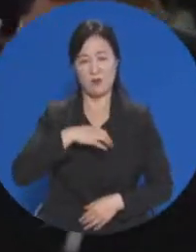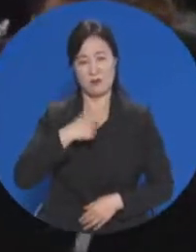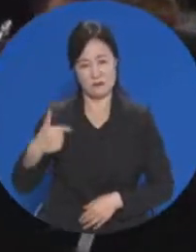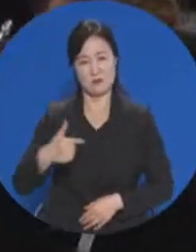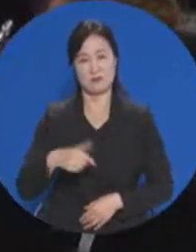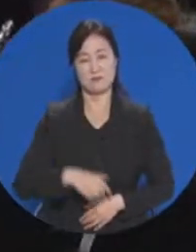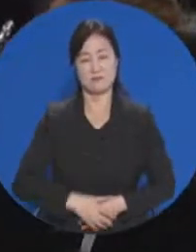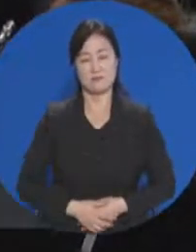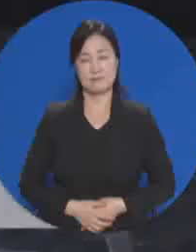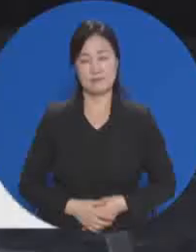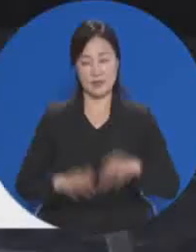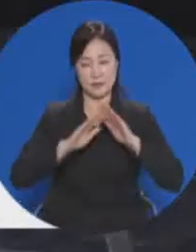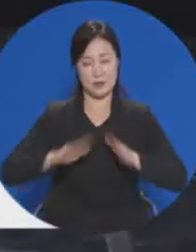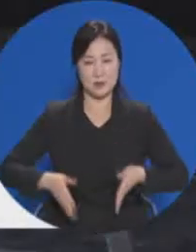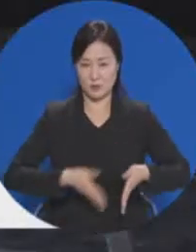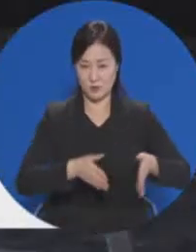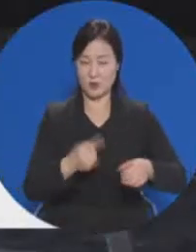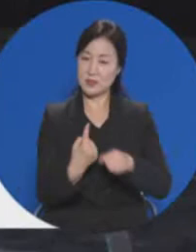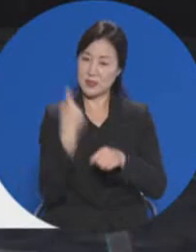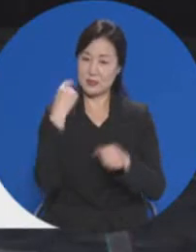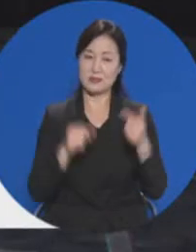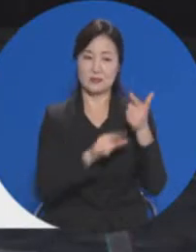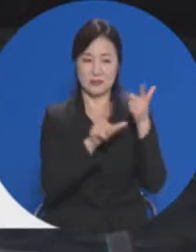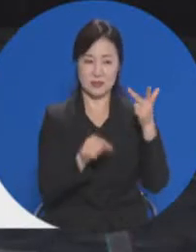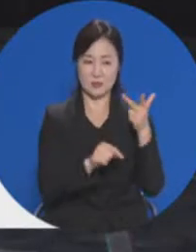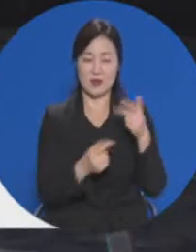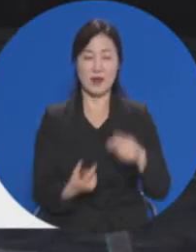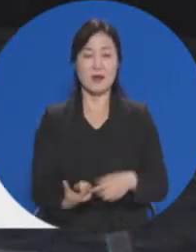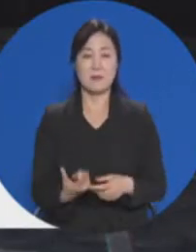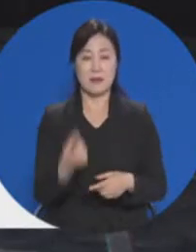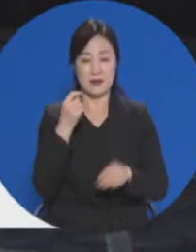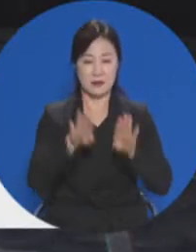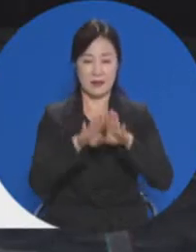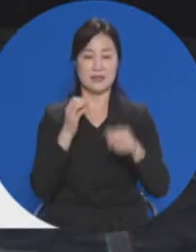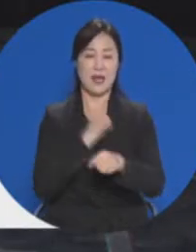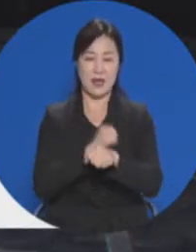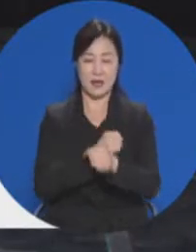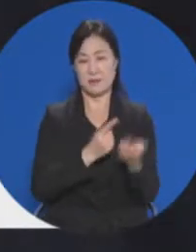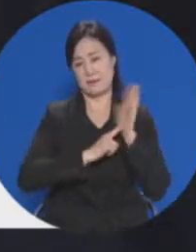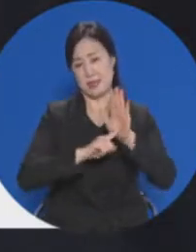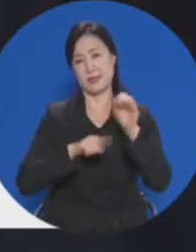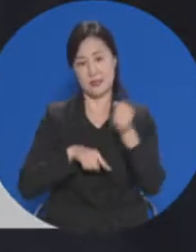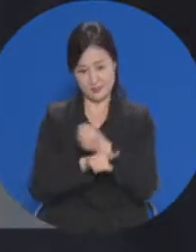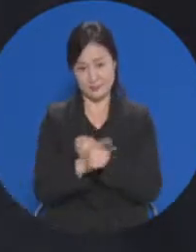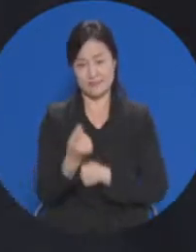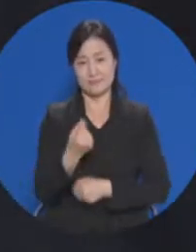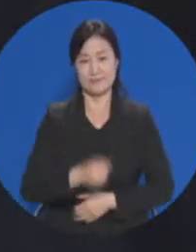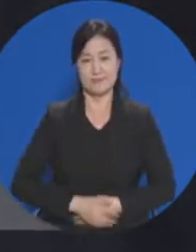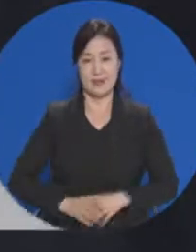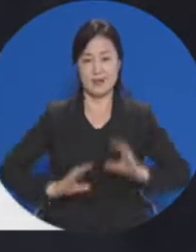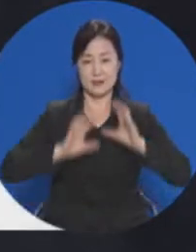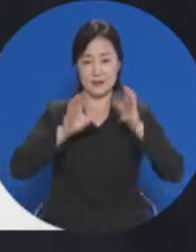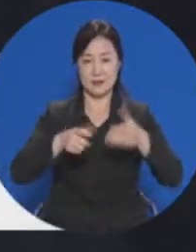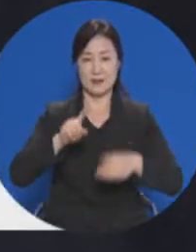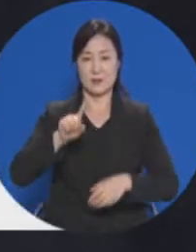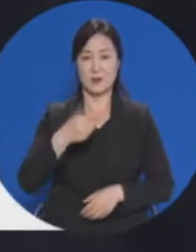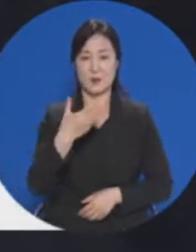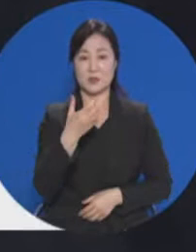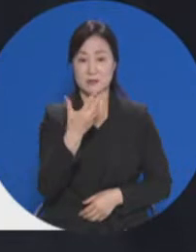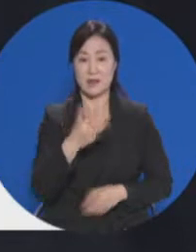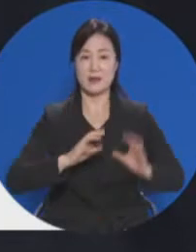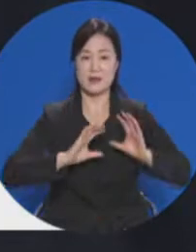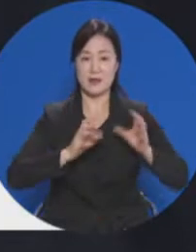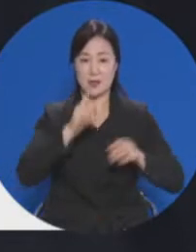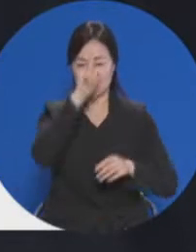가져옵니다. 전라남도가 지난해 7월 일찌감치 개최 의사를 밝힌 이유입니다. 세계 198개국